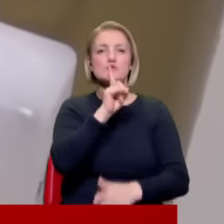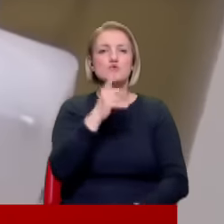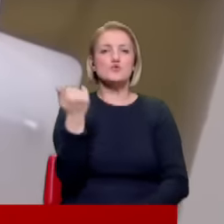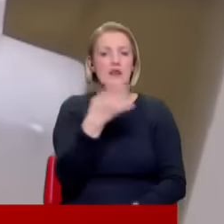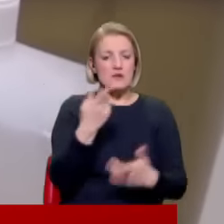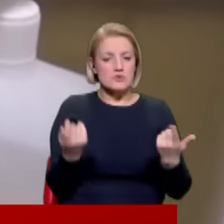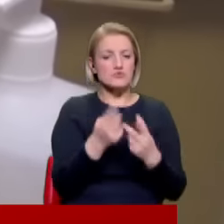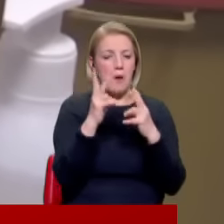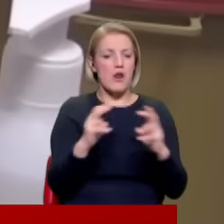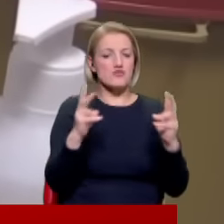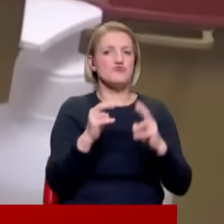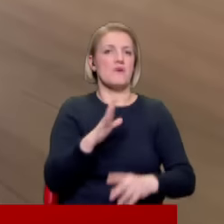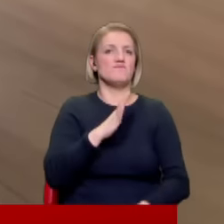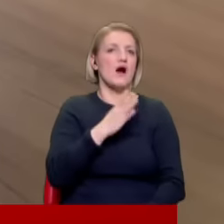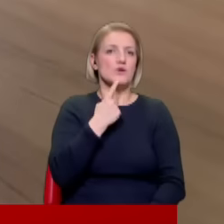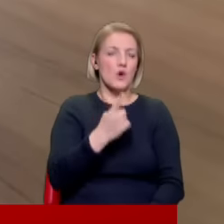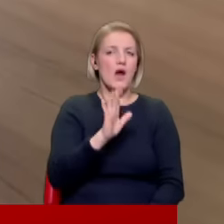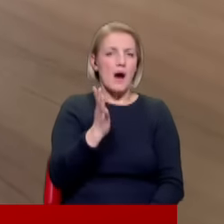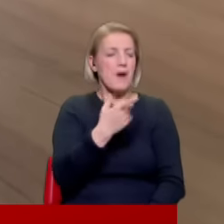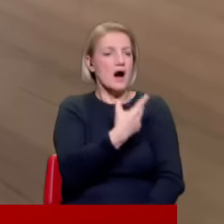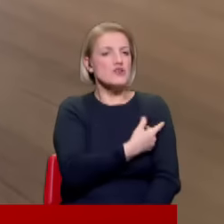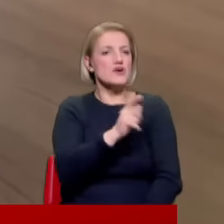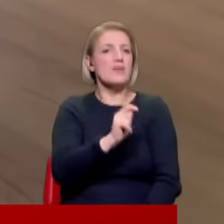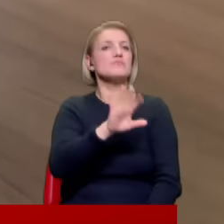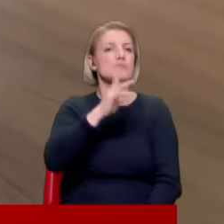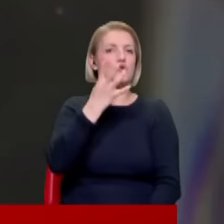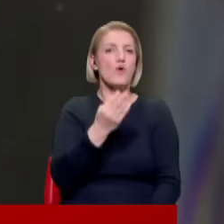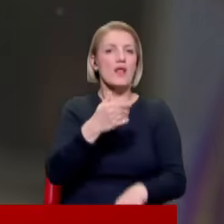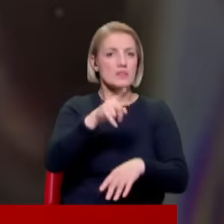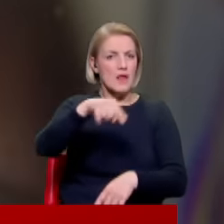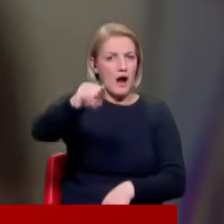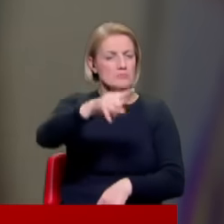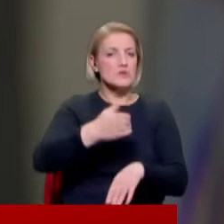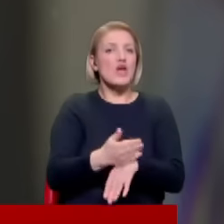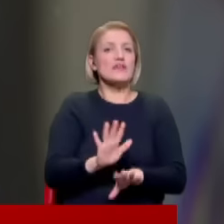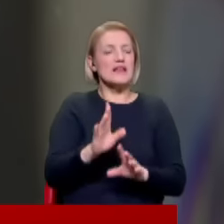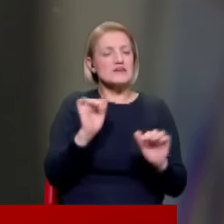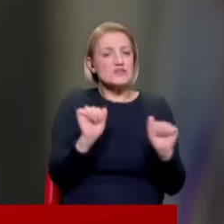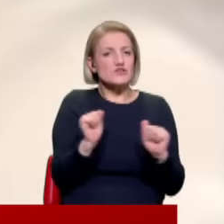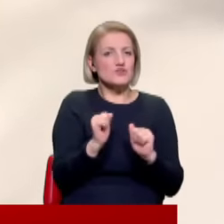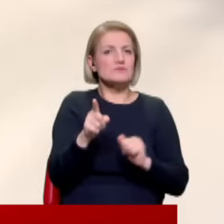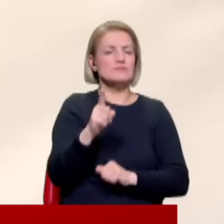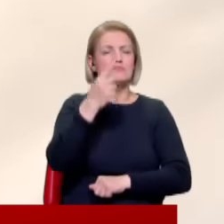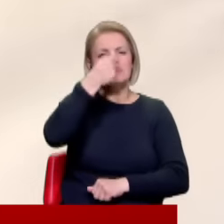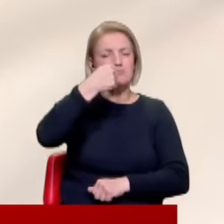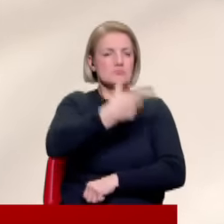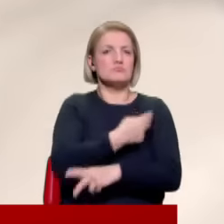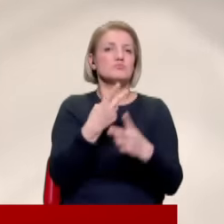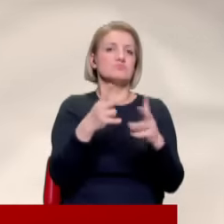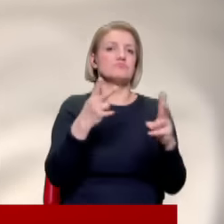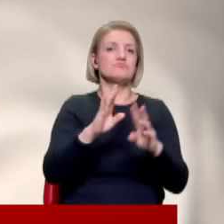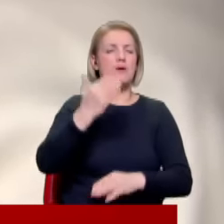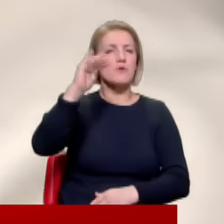yüzlerce çalışma olduğunu söylüyor. Henüz yaptırmamış olanlar için de geç değil. Kış boyunca grip aşısı yaptırabiliyorlar.